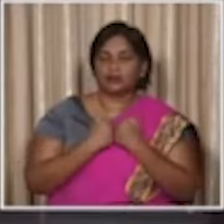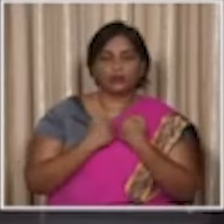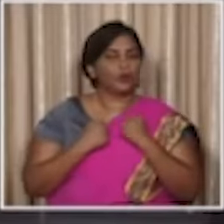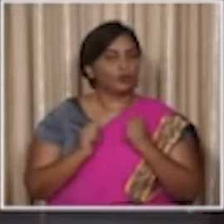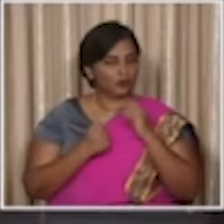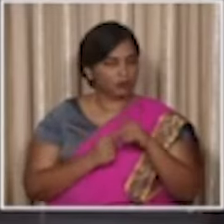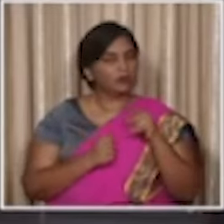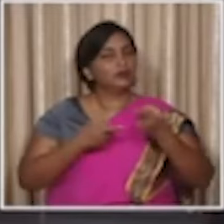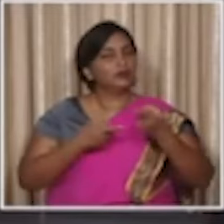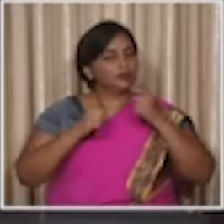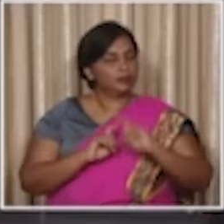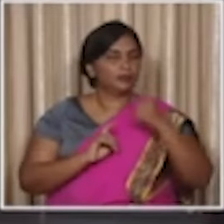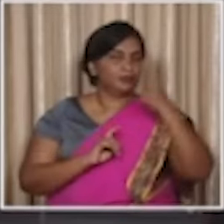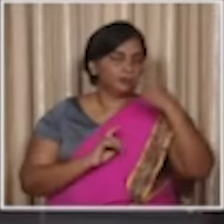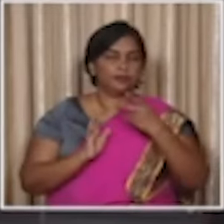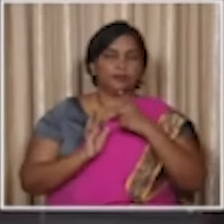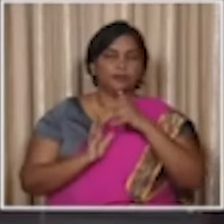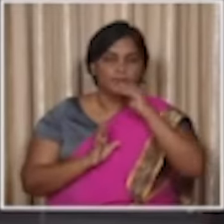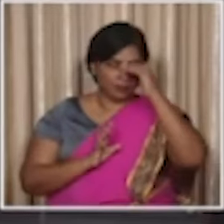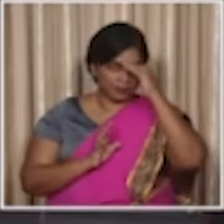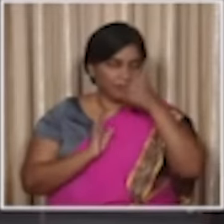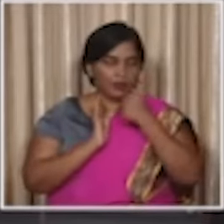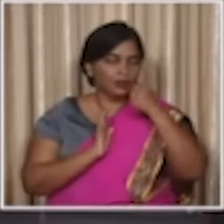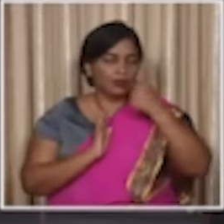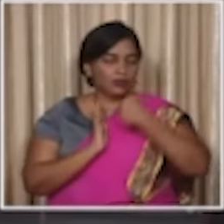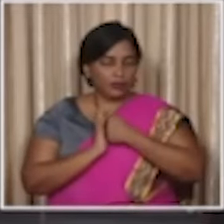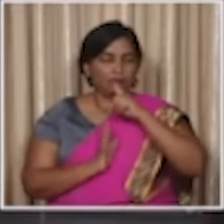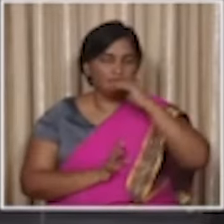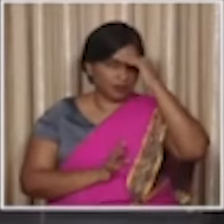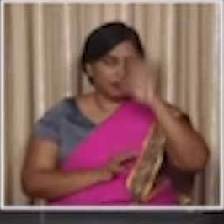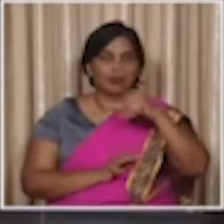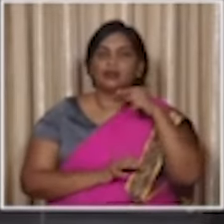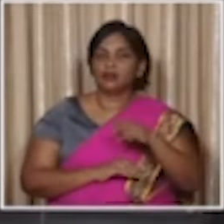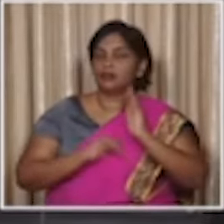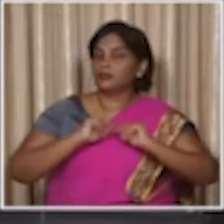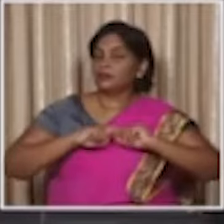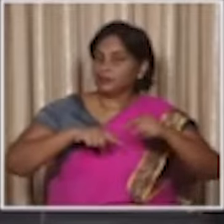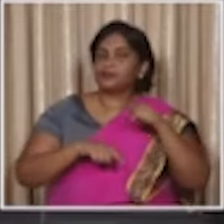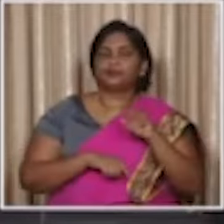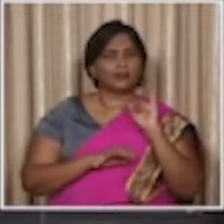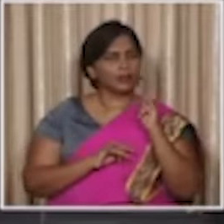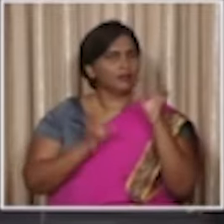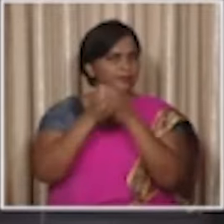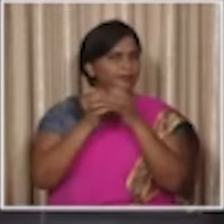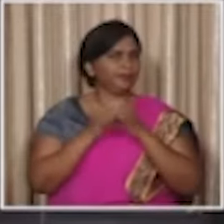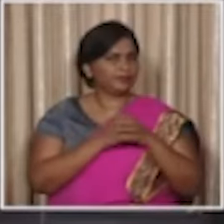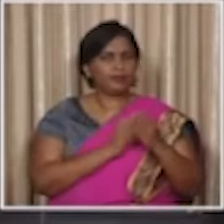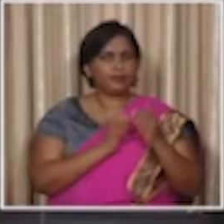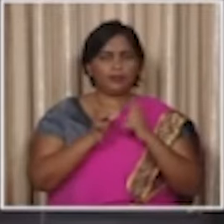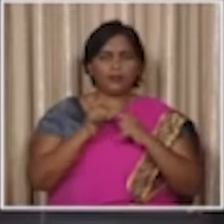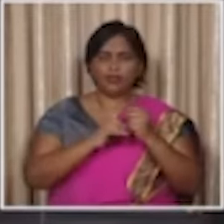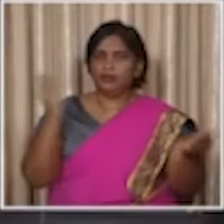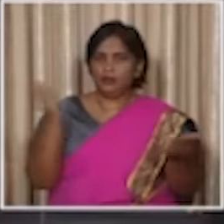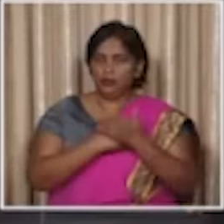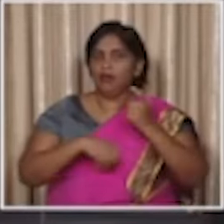උත්සාහ කරේ ඊළඟට ගරු නියෝජ්‍ය කතානායකතුමනි මෙන්න මේ ක්‍රියාවලියේදී යම් යම් කණ්ඩායම් වලට ඉල්ලුම් කිරීමට